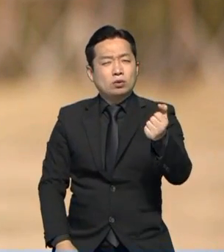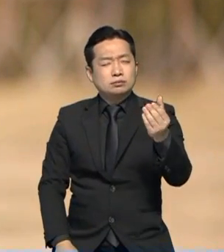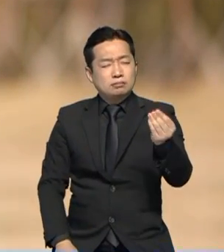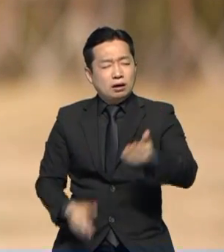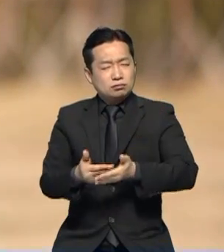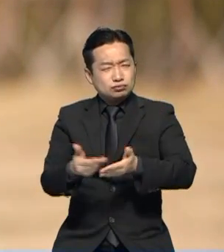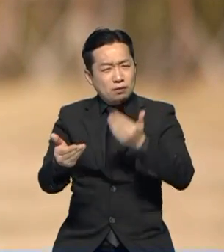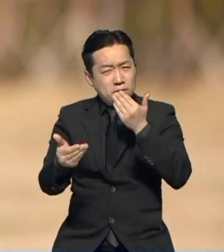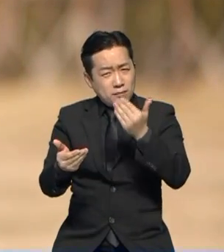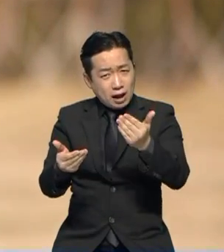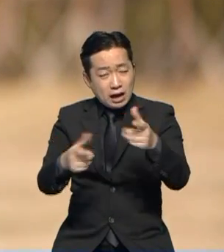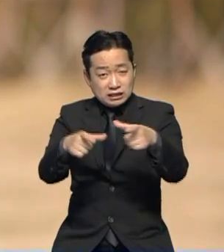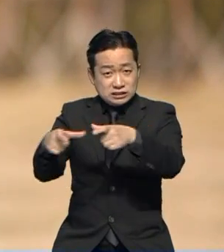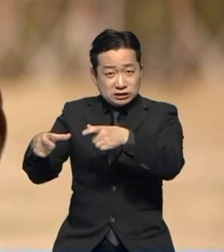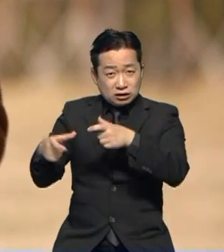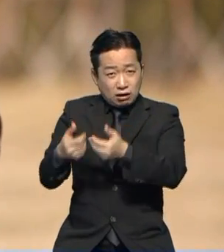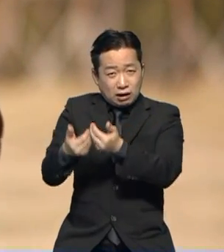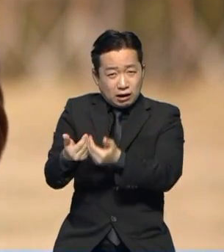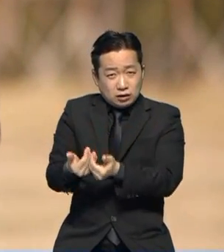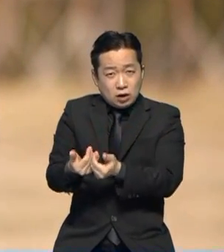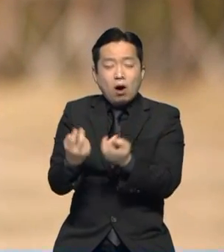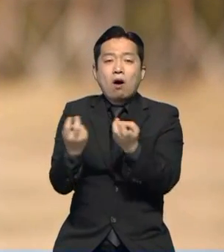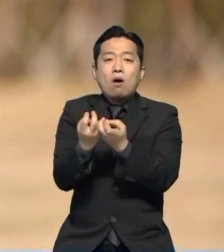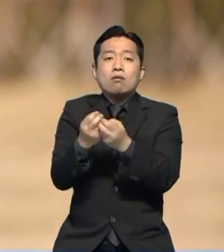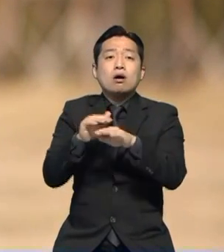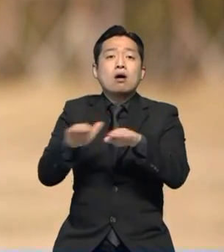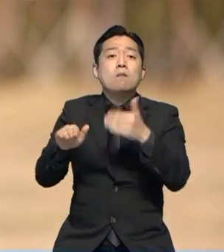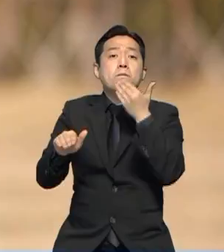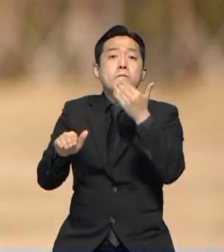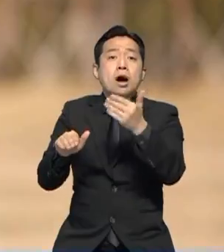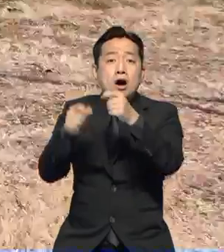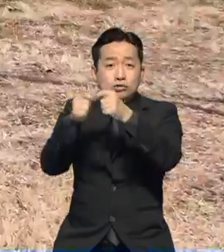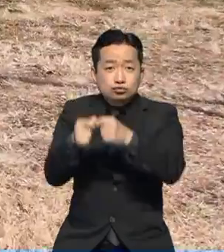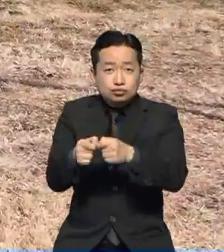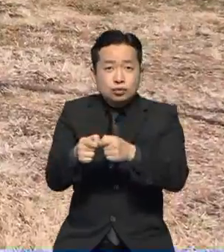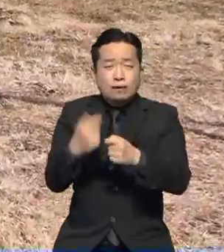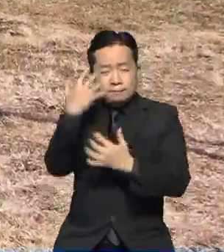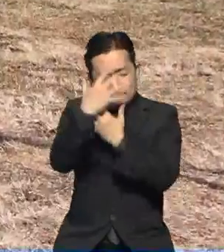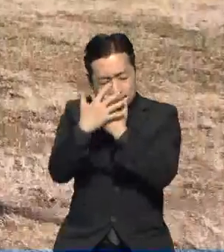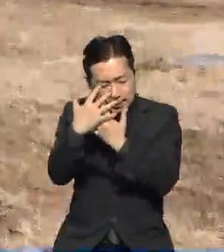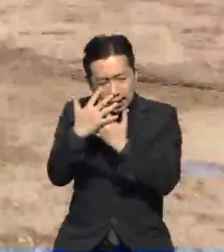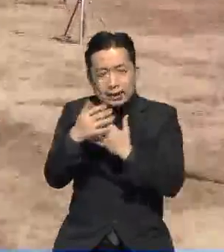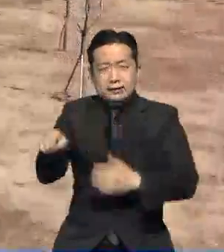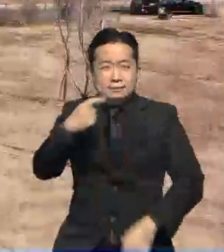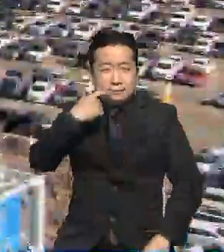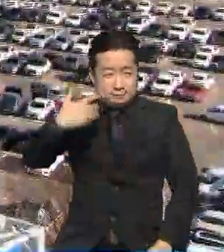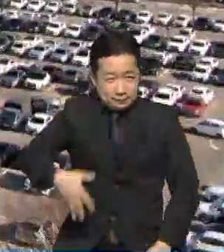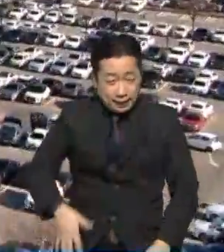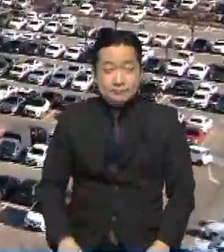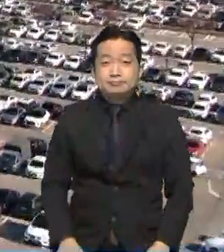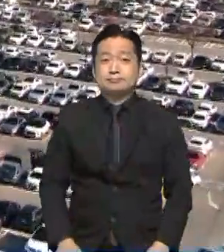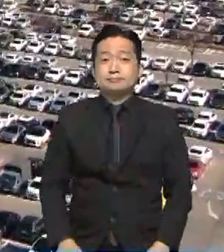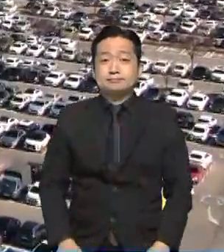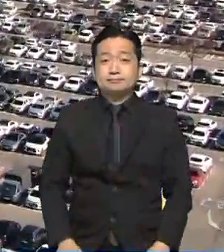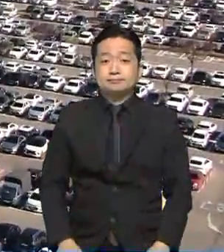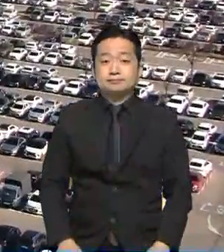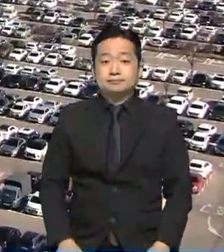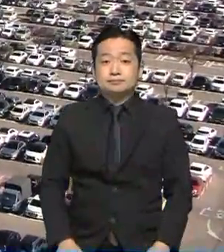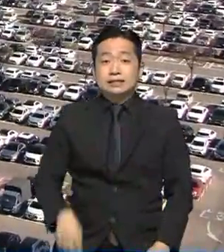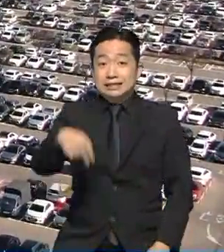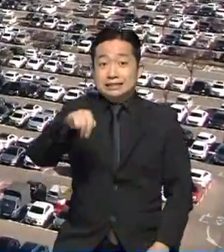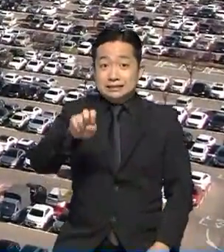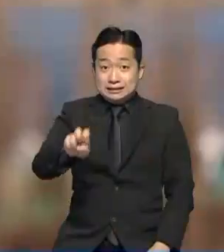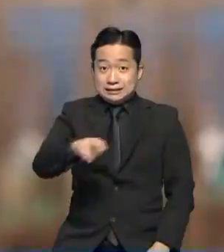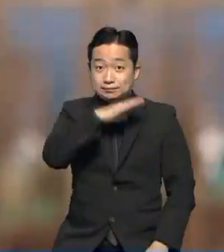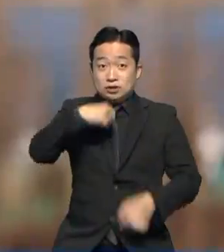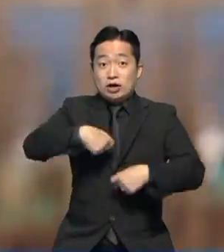공급하는 과정에서 지역 간 갈등은 어떻게 풀지 구체성이 떨어지는 게 아쉽다고 지적했습니다. 심상정